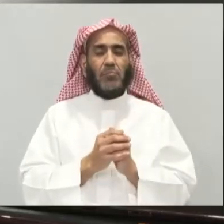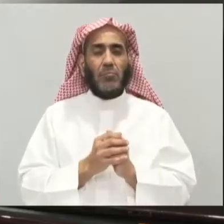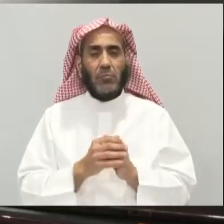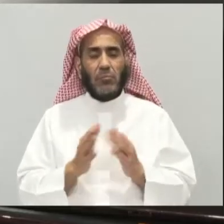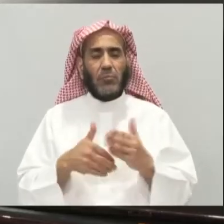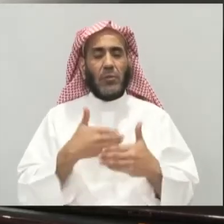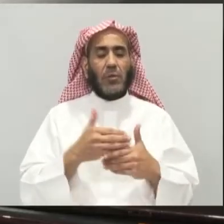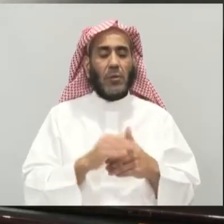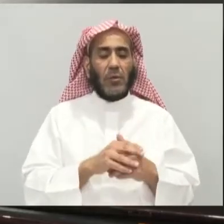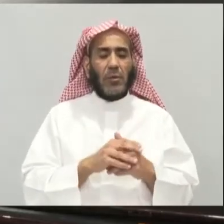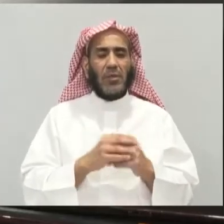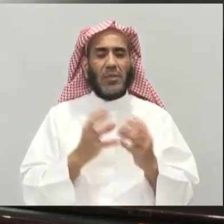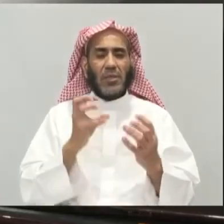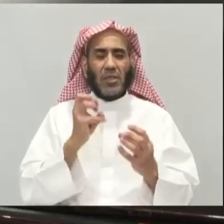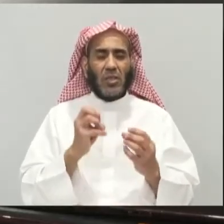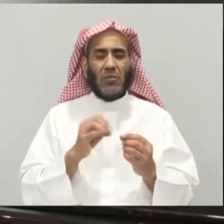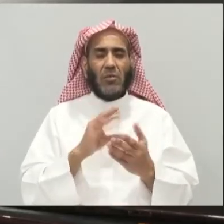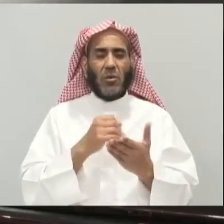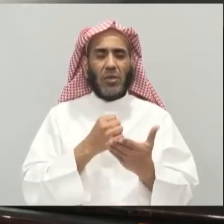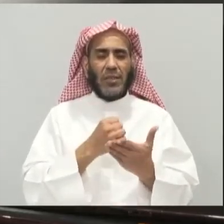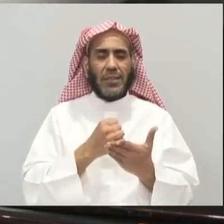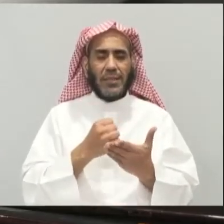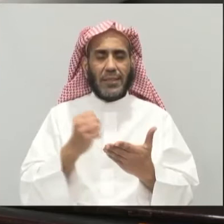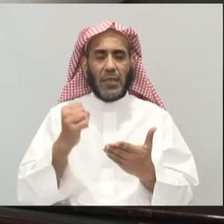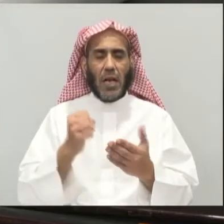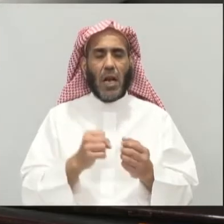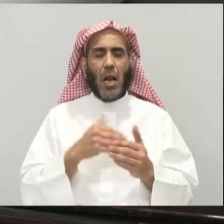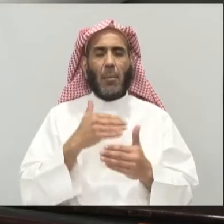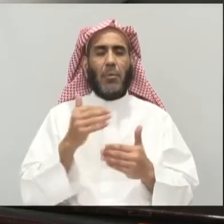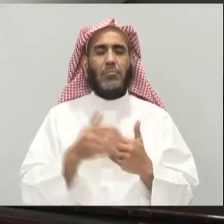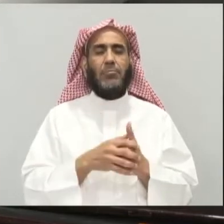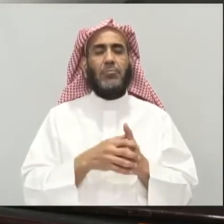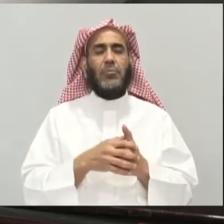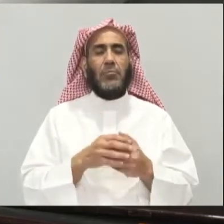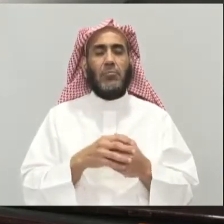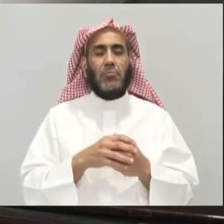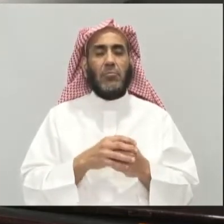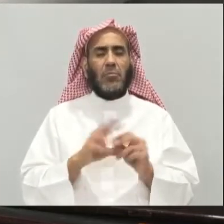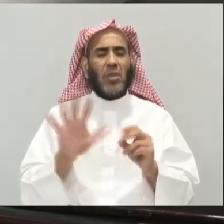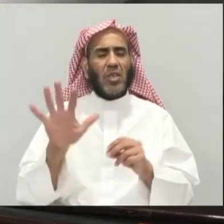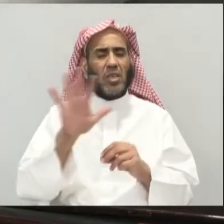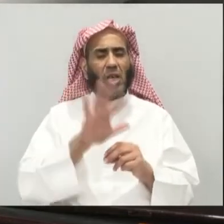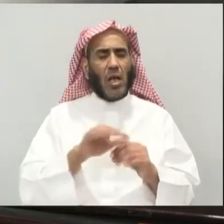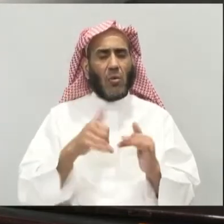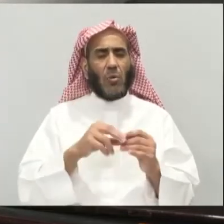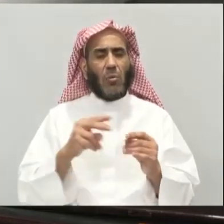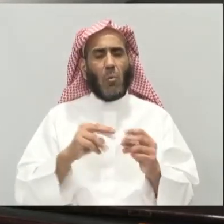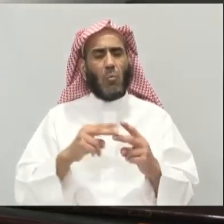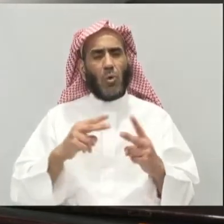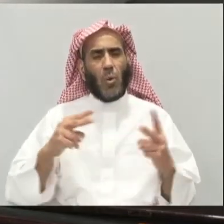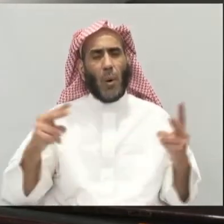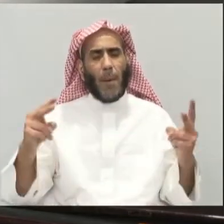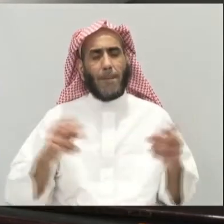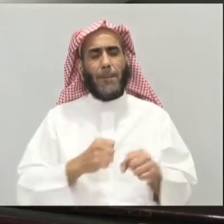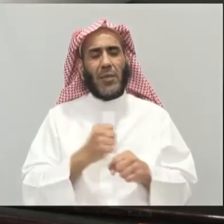وبعدها ممكن نزيل البطانه فعندنا اشكال وطرق متنوعه